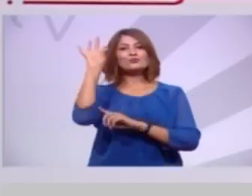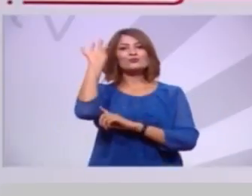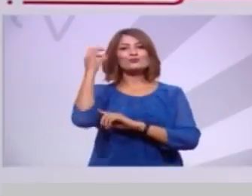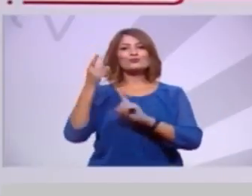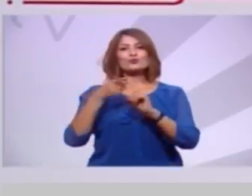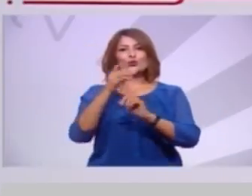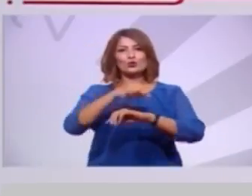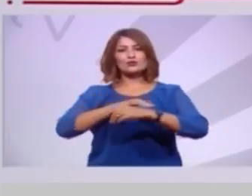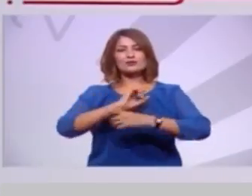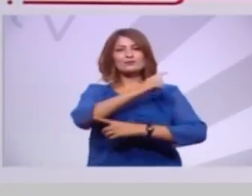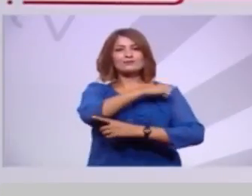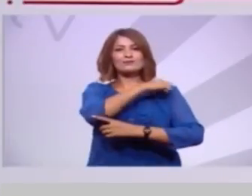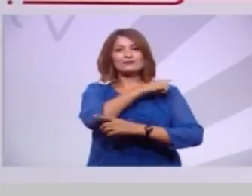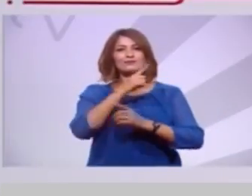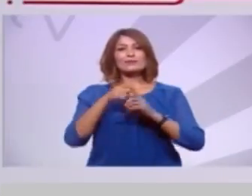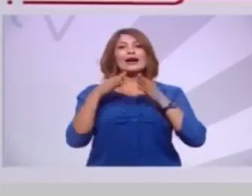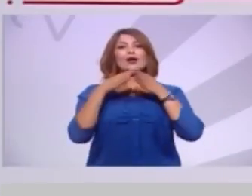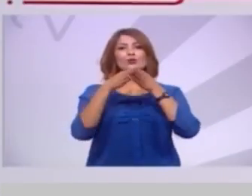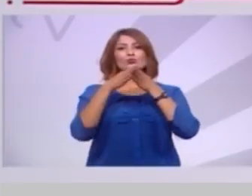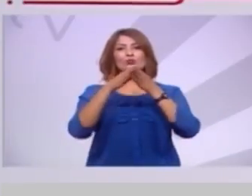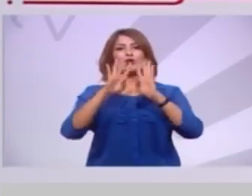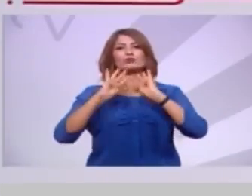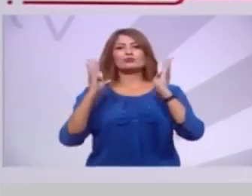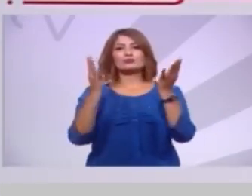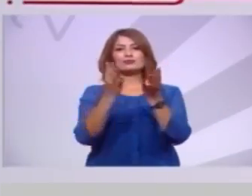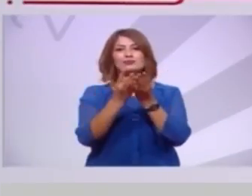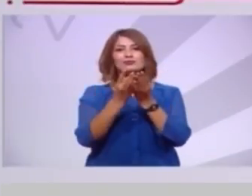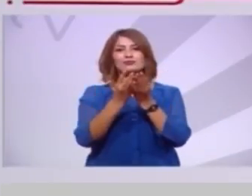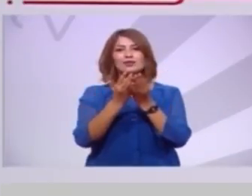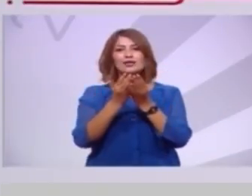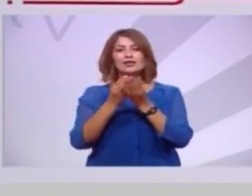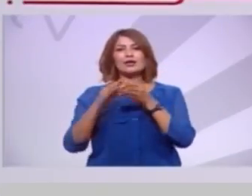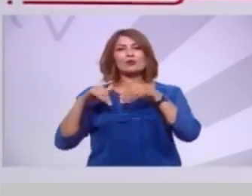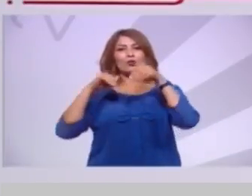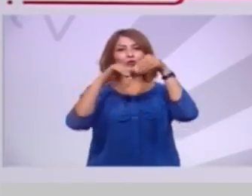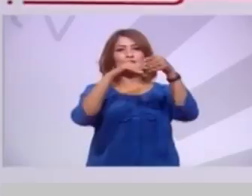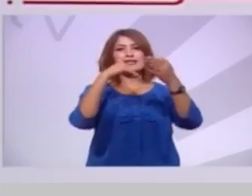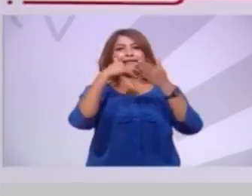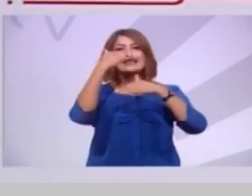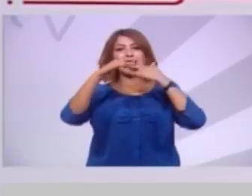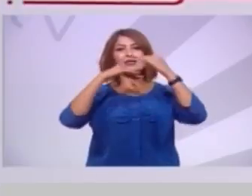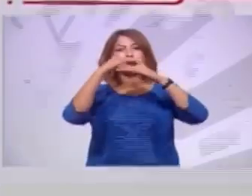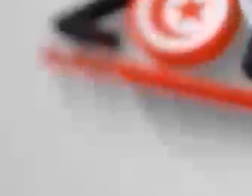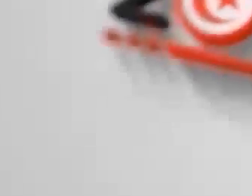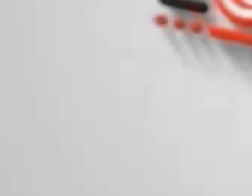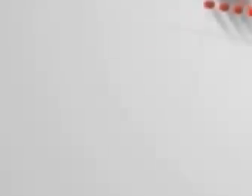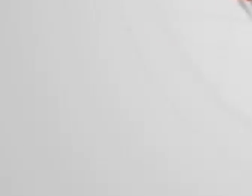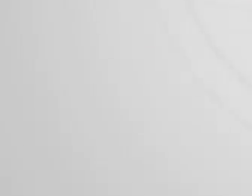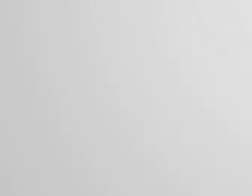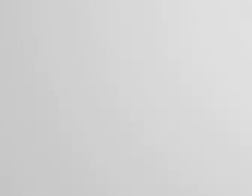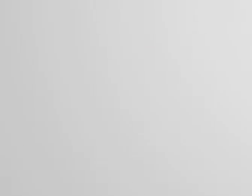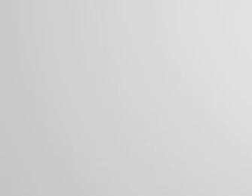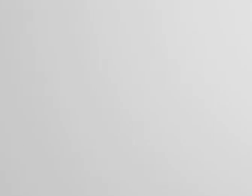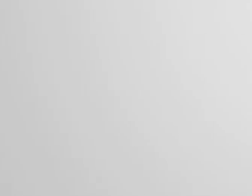حرصا على مواصله التنميه ان تنتخبوا قائمه تحيا تونس